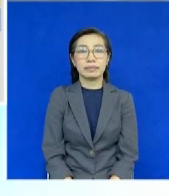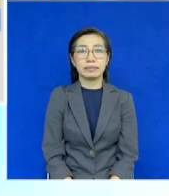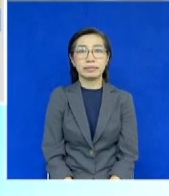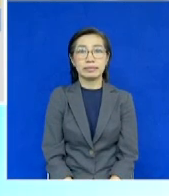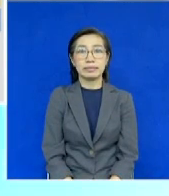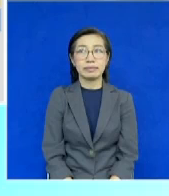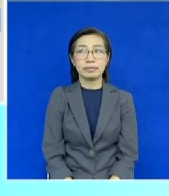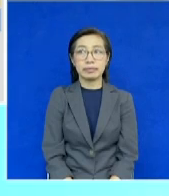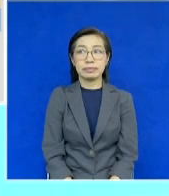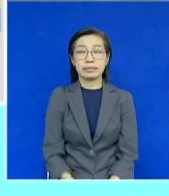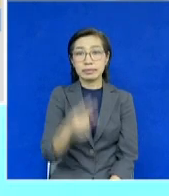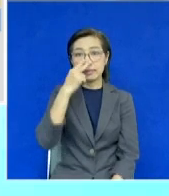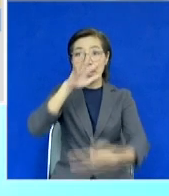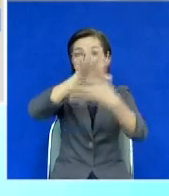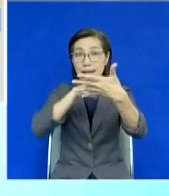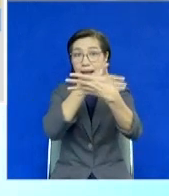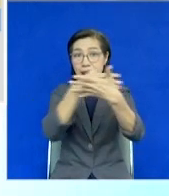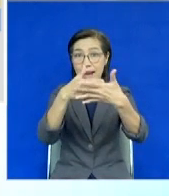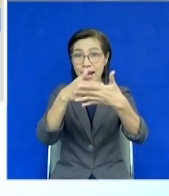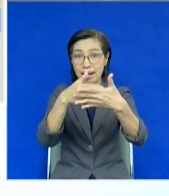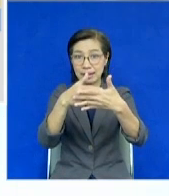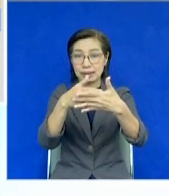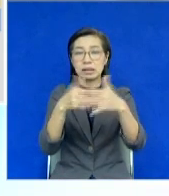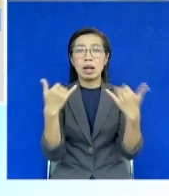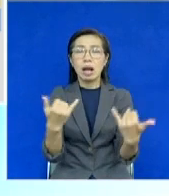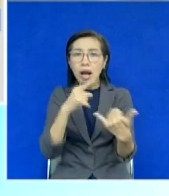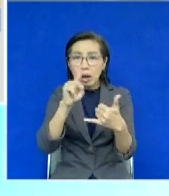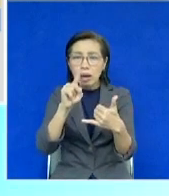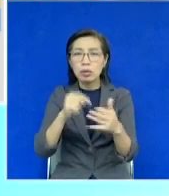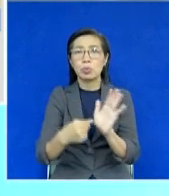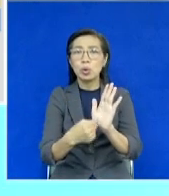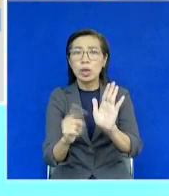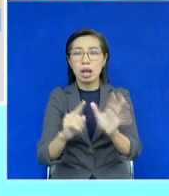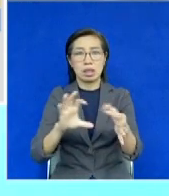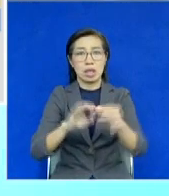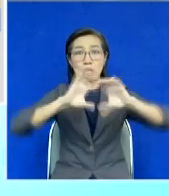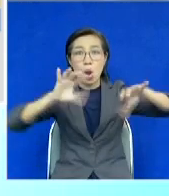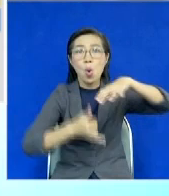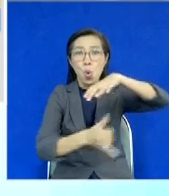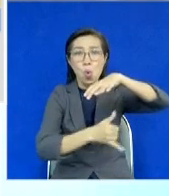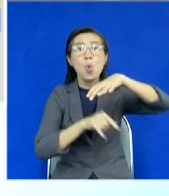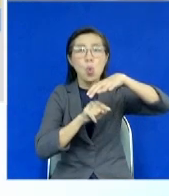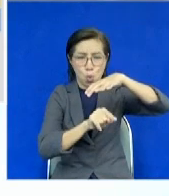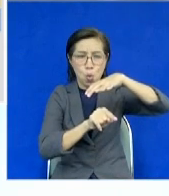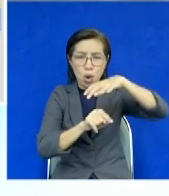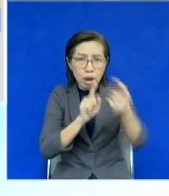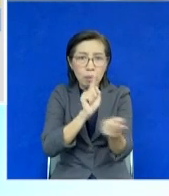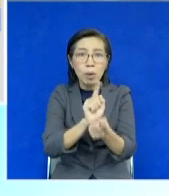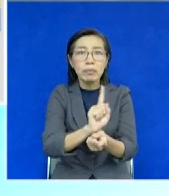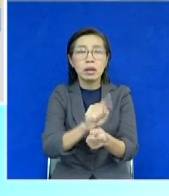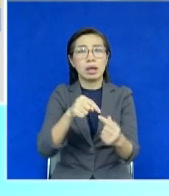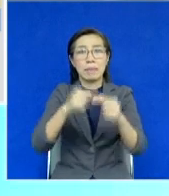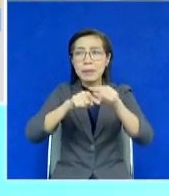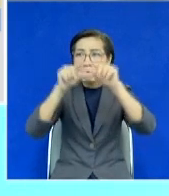ตารางนี้นะคะเป็นตารางแสดงจำนวนผู้ป่วยรายใหม่ในวันนี้ในสถานที่เฝ้าระวังที่รัฐจัดให้นะคะจะเห็นว่าในกรอบ